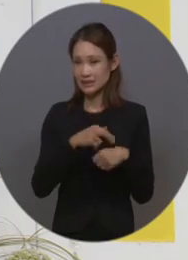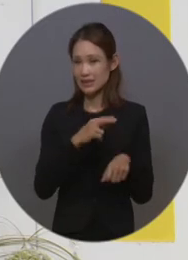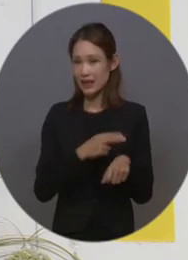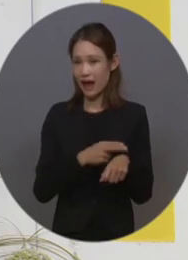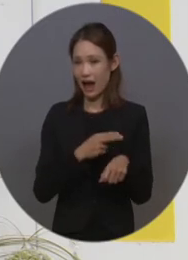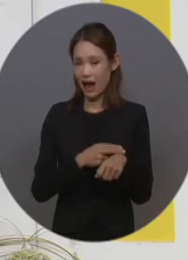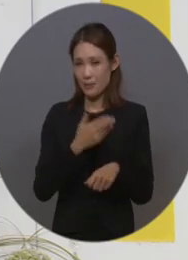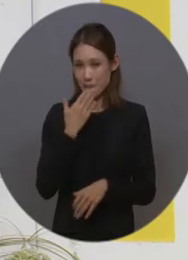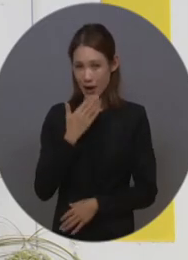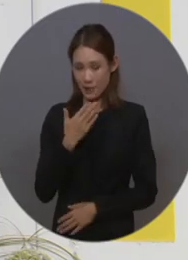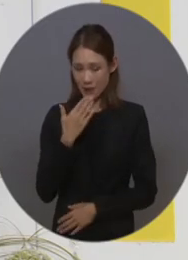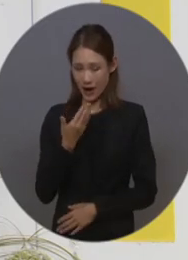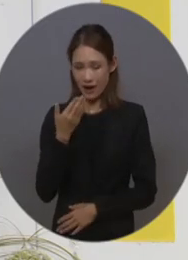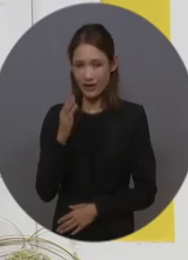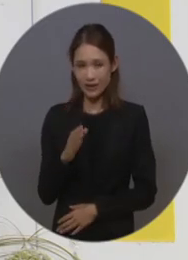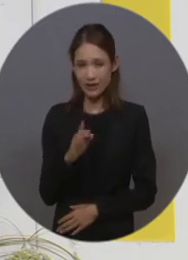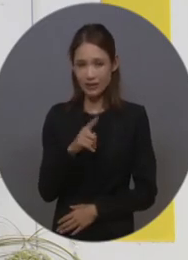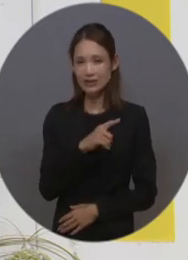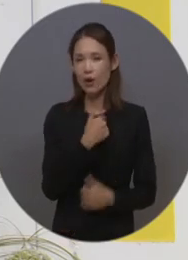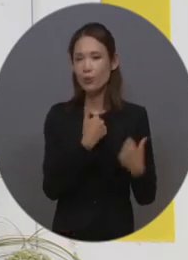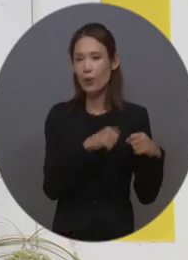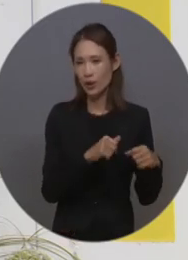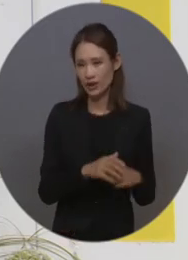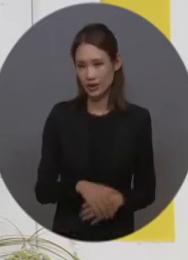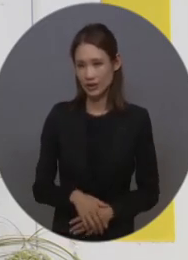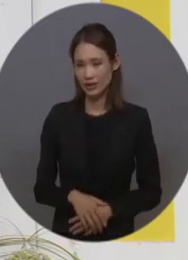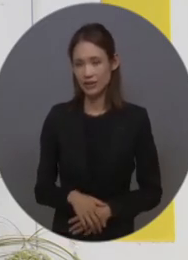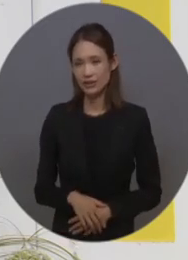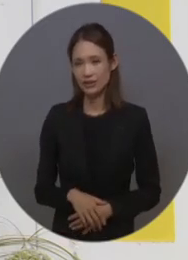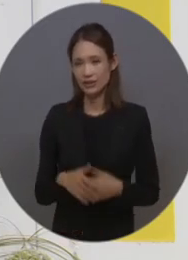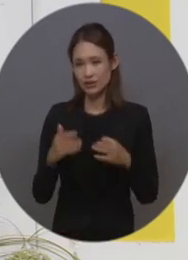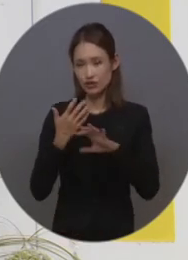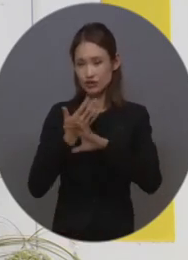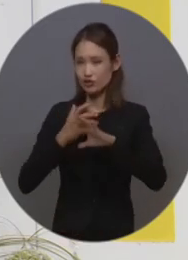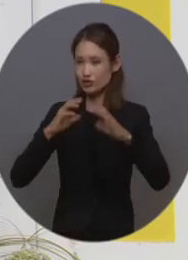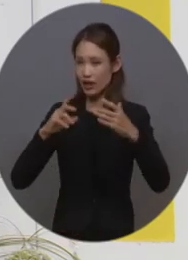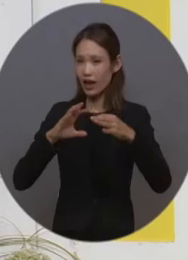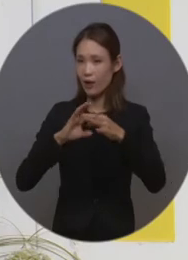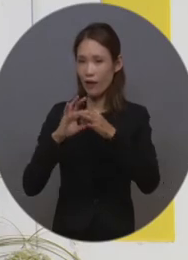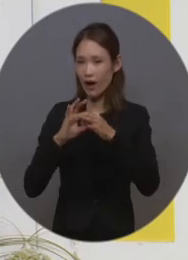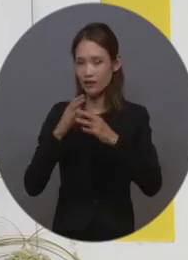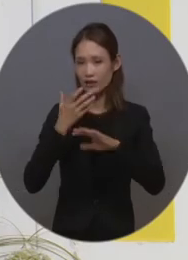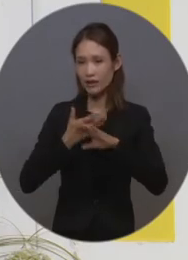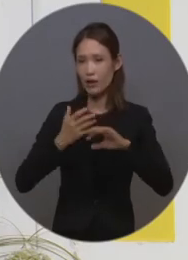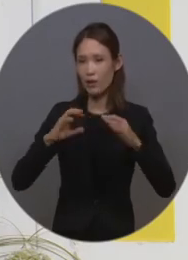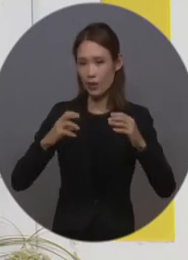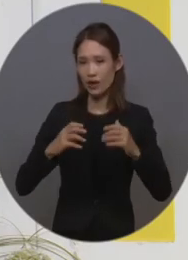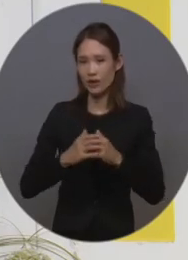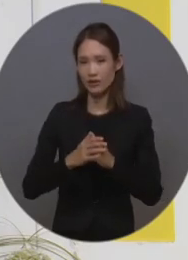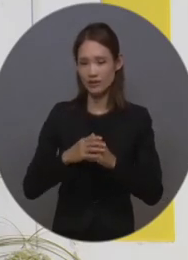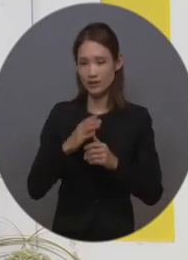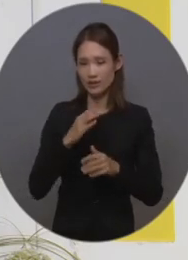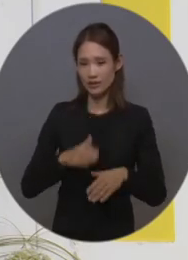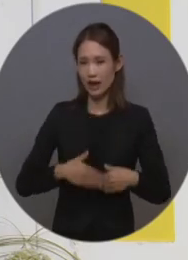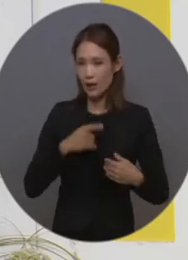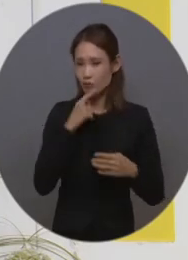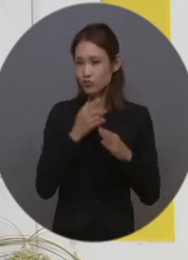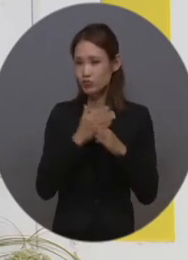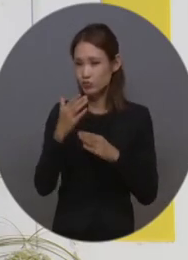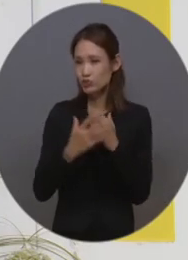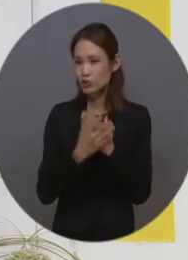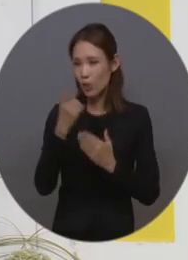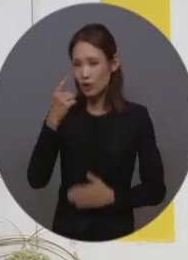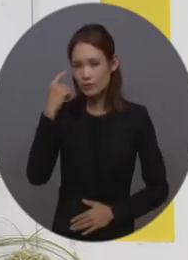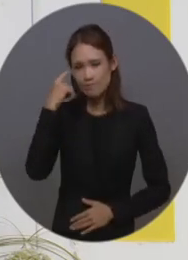수도 있었는데 그걸 포기하고 이런 그 국제관계 외교를 통해서 남북통일을 해야 되겠다 이런 생각을